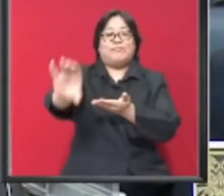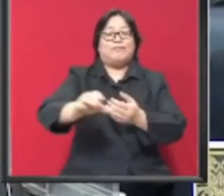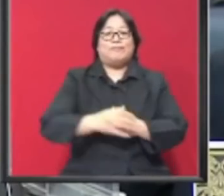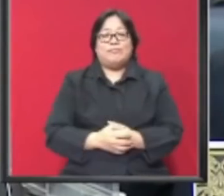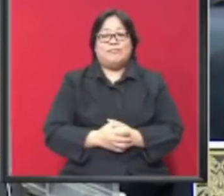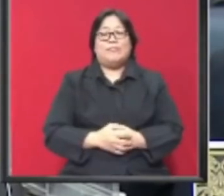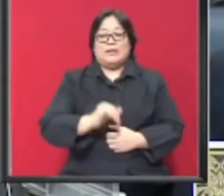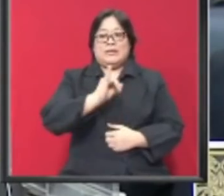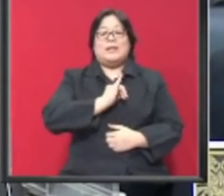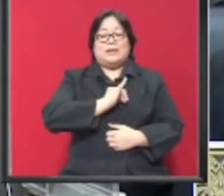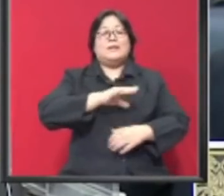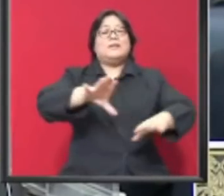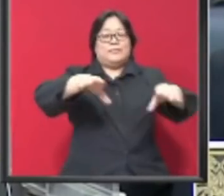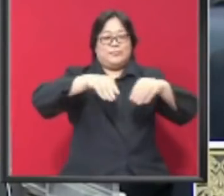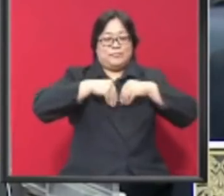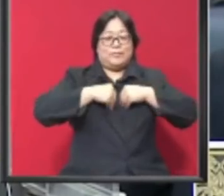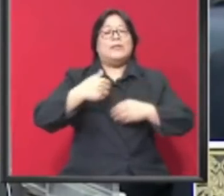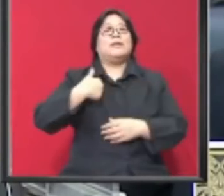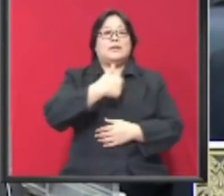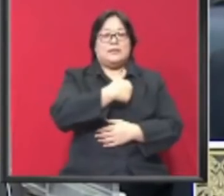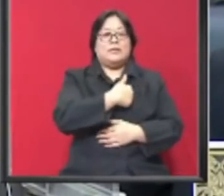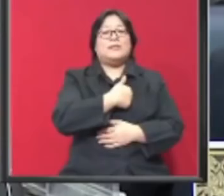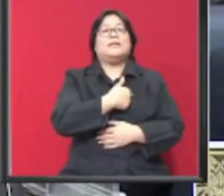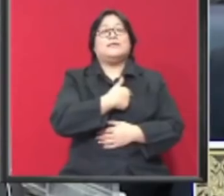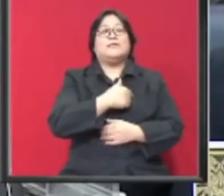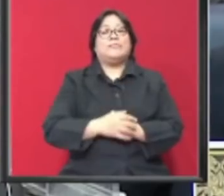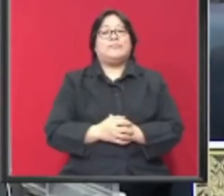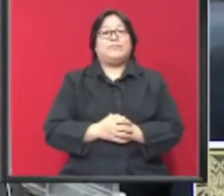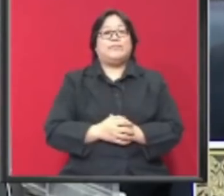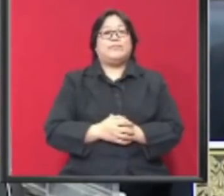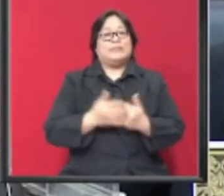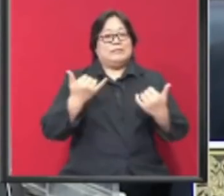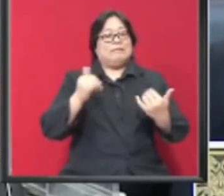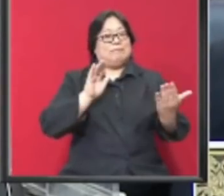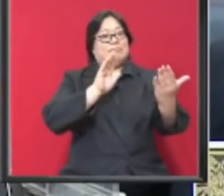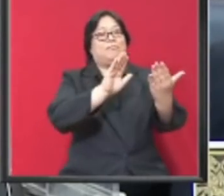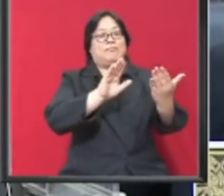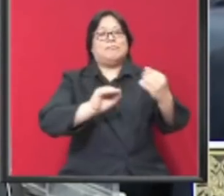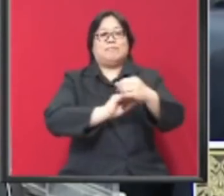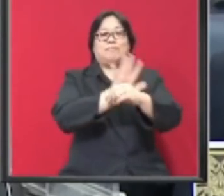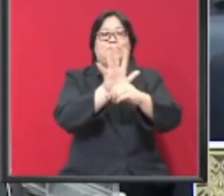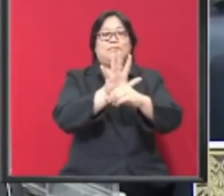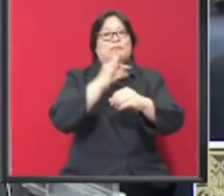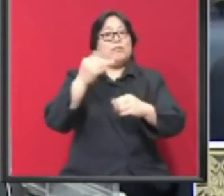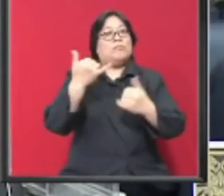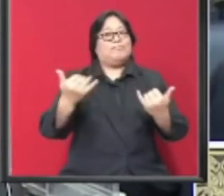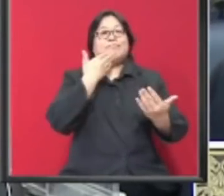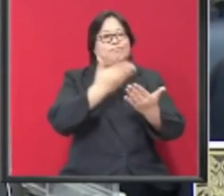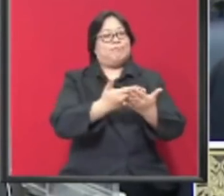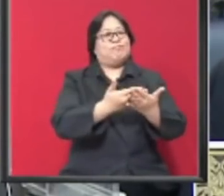sial saya akui kita telah menangani serangan komit 19 dengan baik